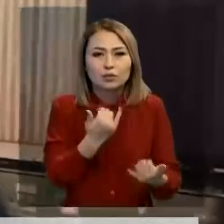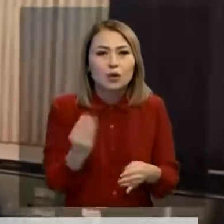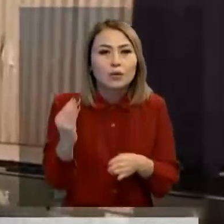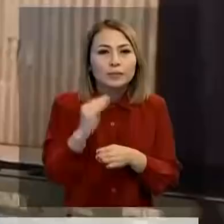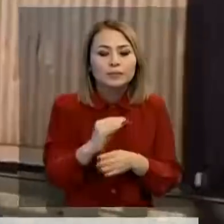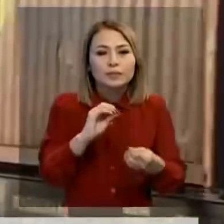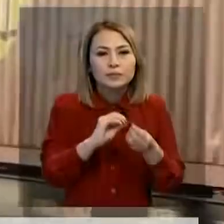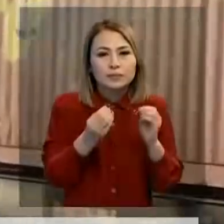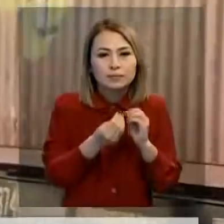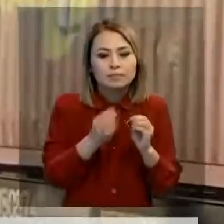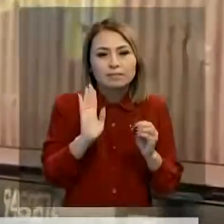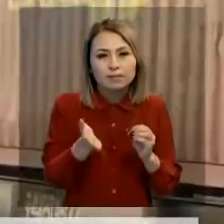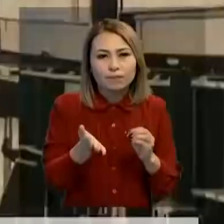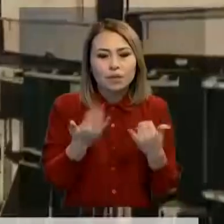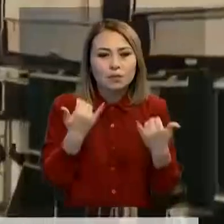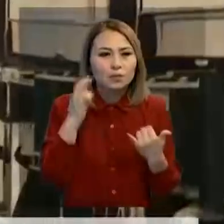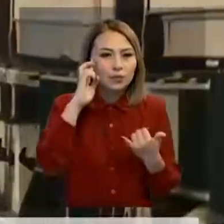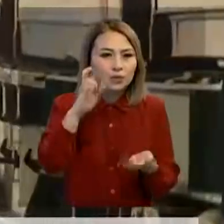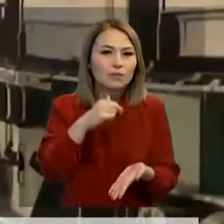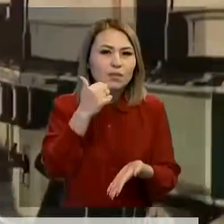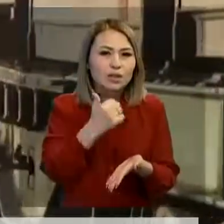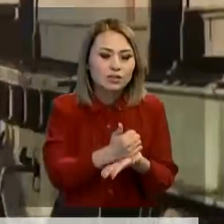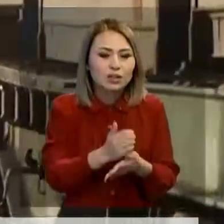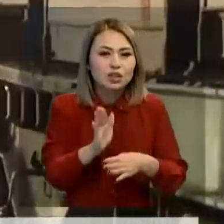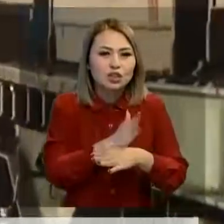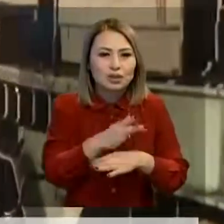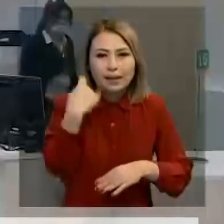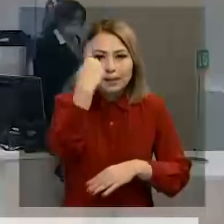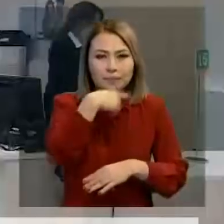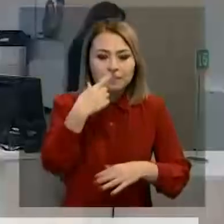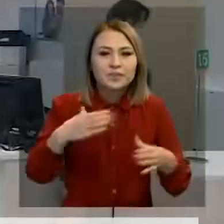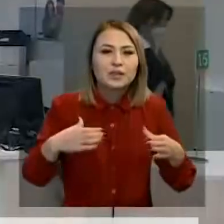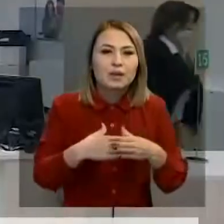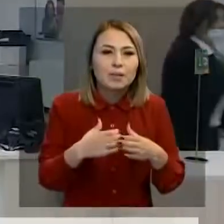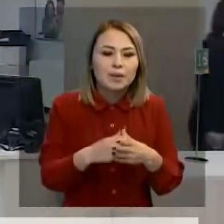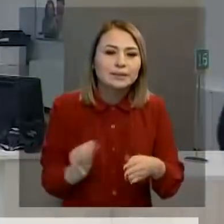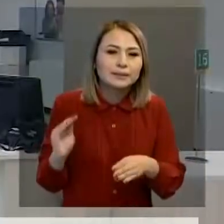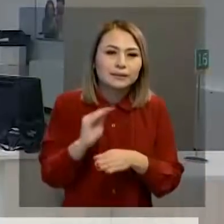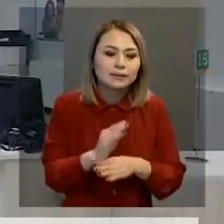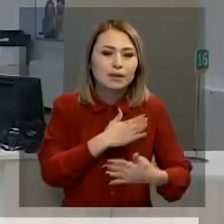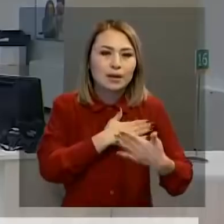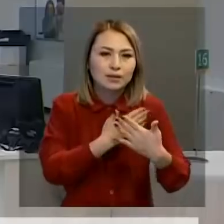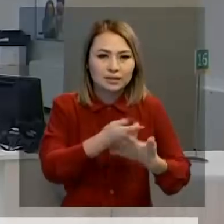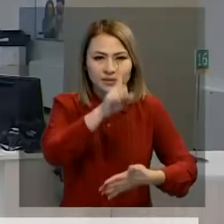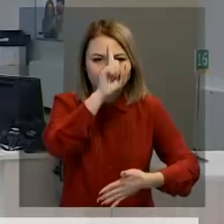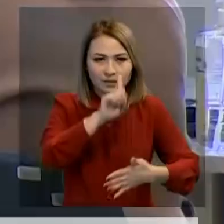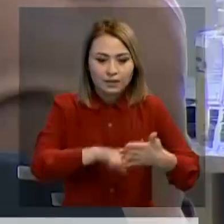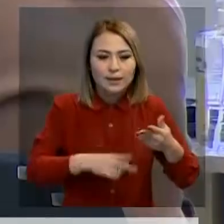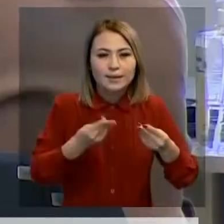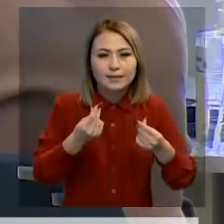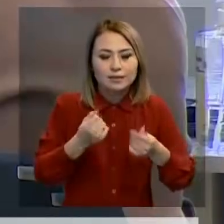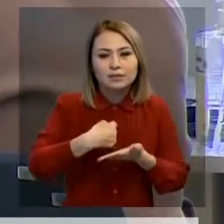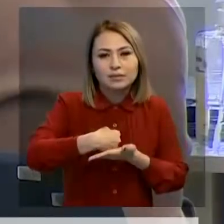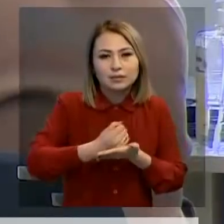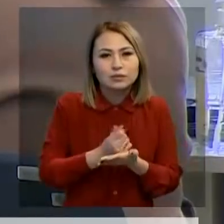көтеру мәселесі қарастырылмақ. Мемлекет басшысы жеке компаниялардың да бұл іске атсалысатынына сенім білдірді. Теңгені